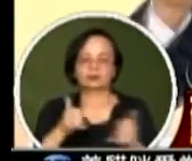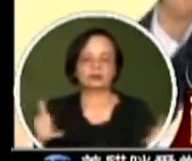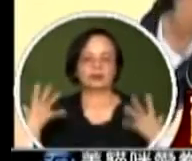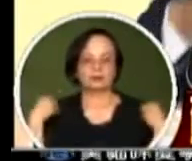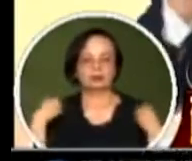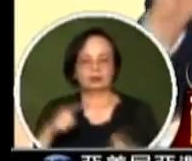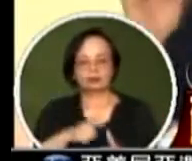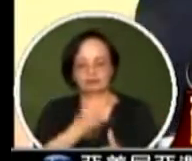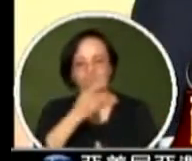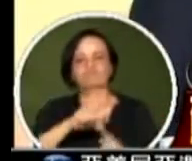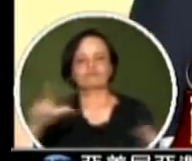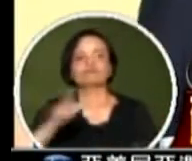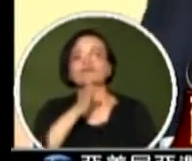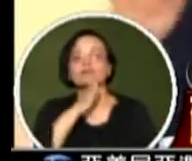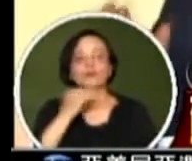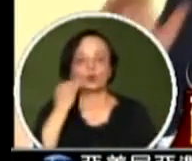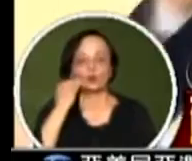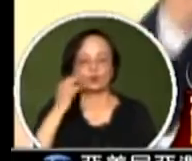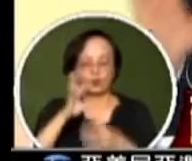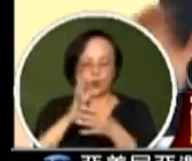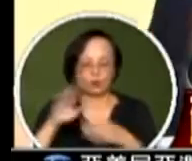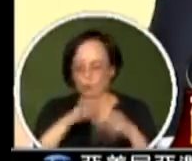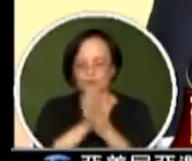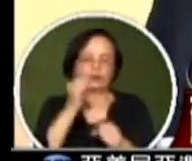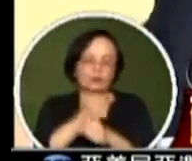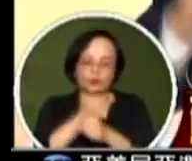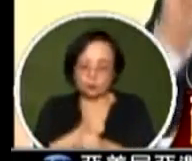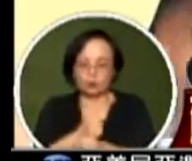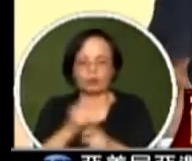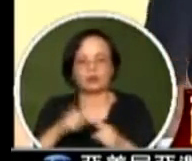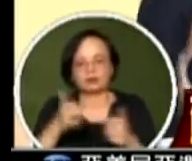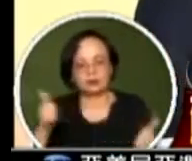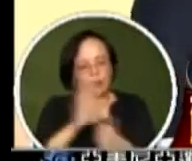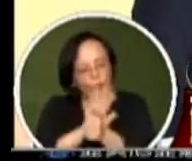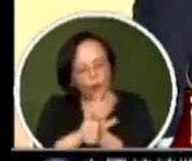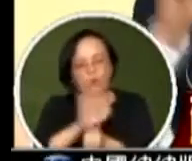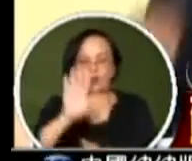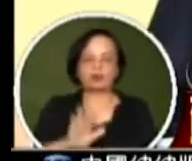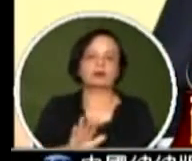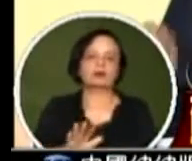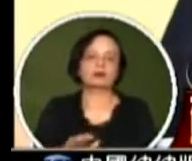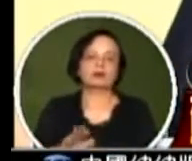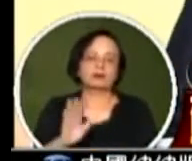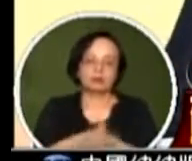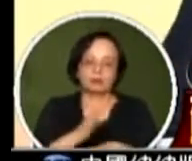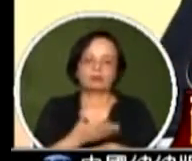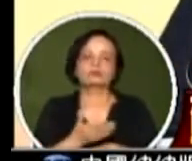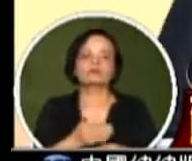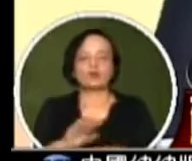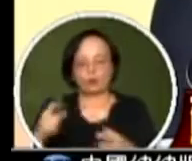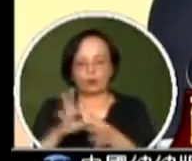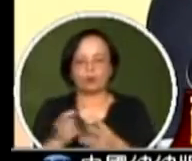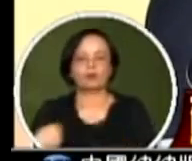果伊所作所为拢违背人民哩，咱拢无排除对街头发声，展示人民的